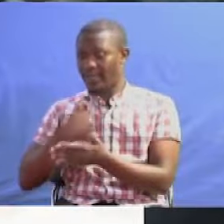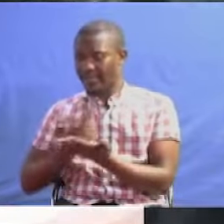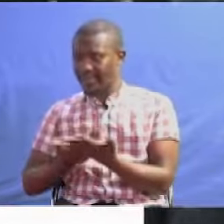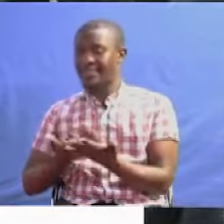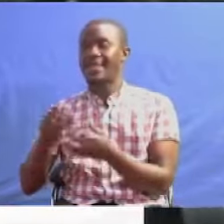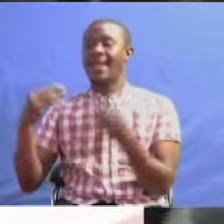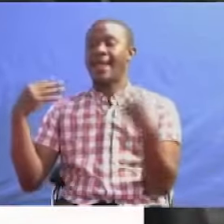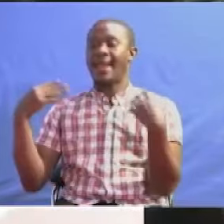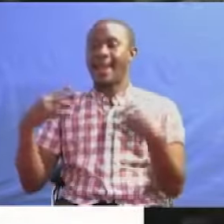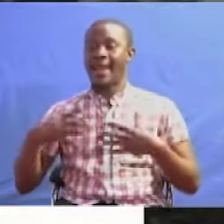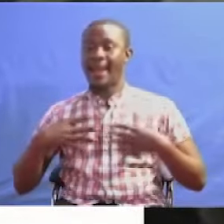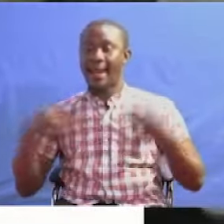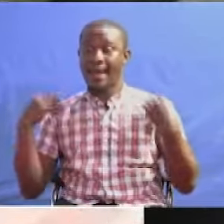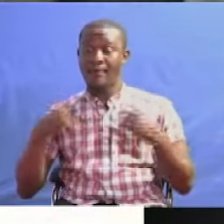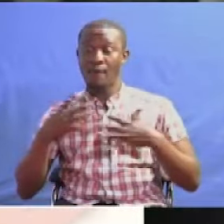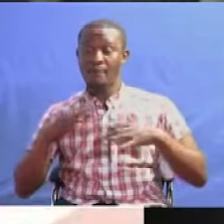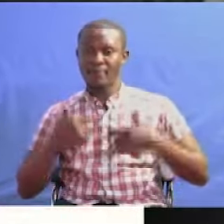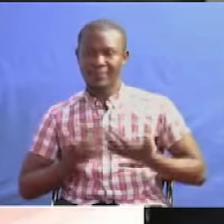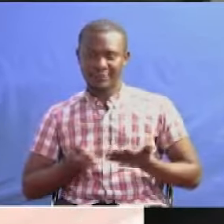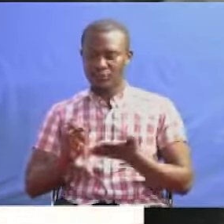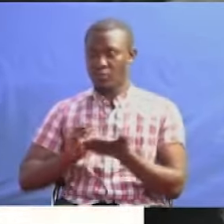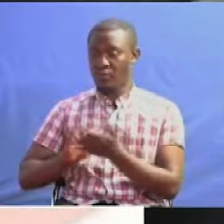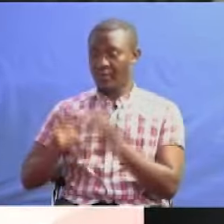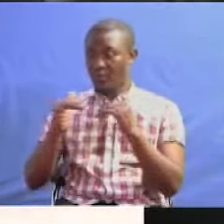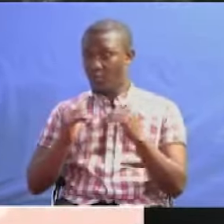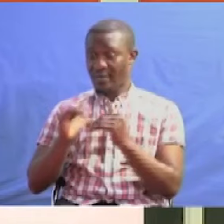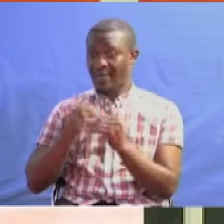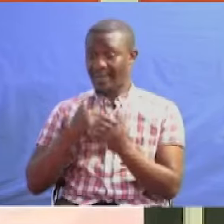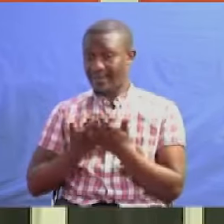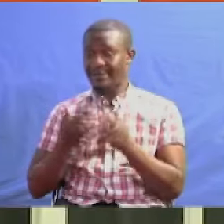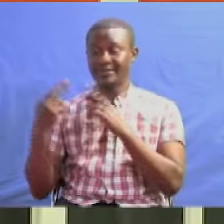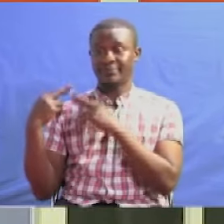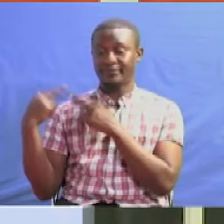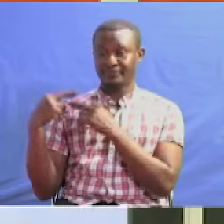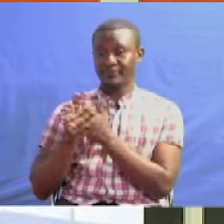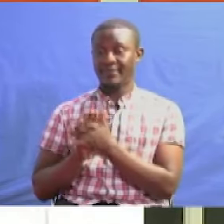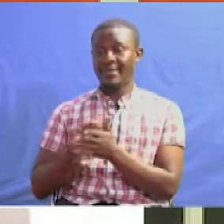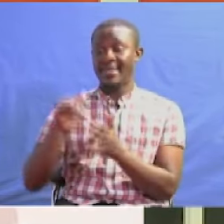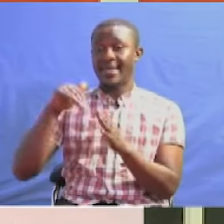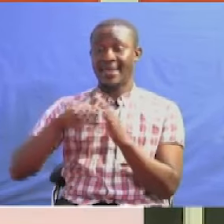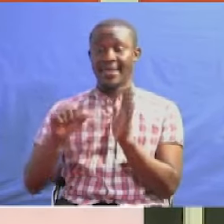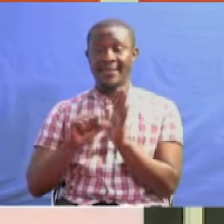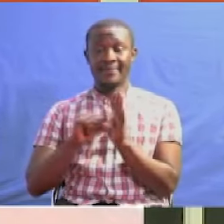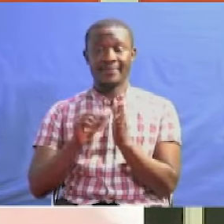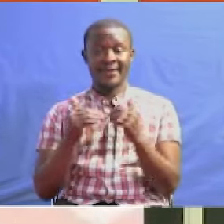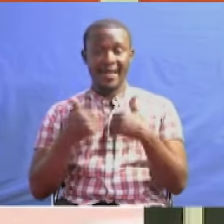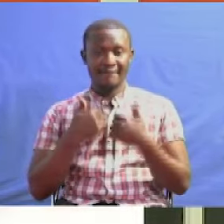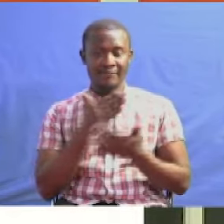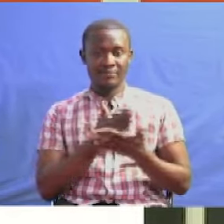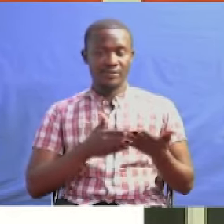idadi ya watu katika jaribio la kuhakikisha usawa na uadilifu. In matters of revenue